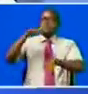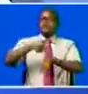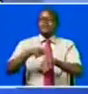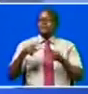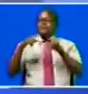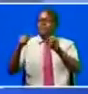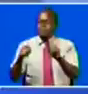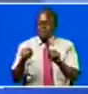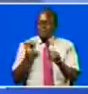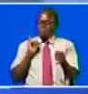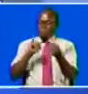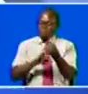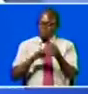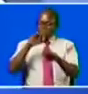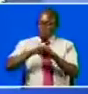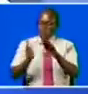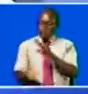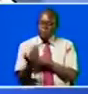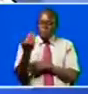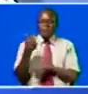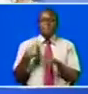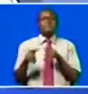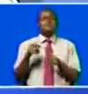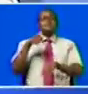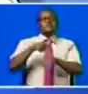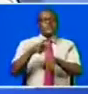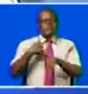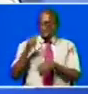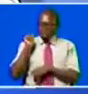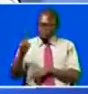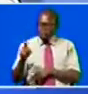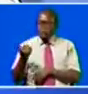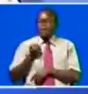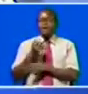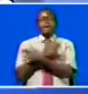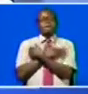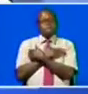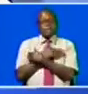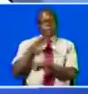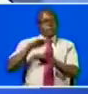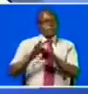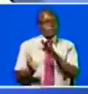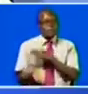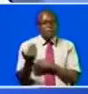umemwambia mke wangu habari ya asubuhi, lakini una muda wa kumwambia kimada chako kule girlfriend huko nje habari ya